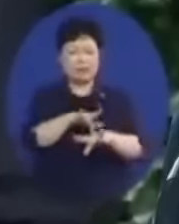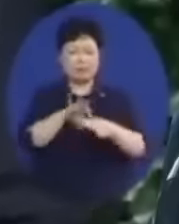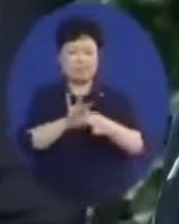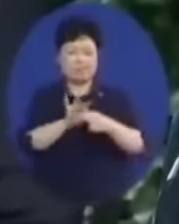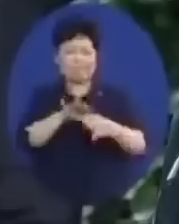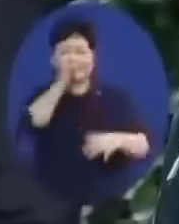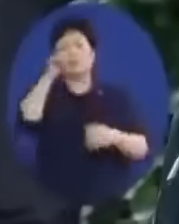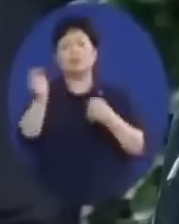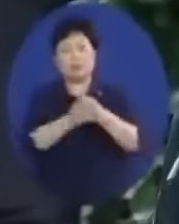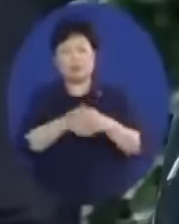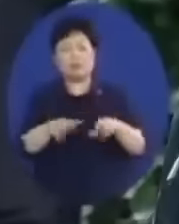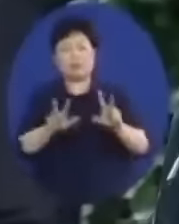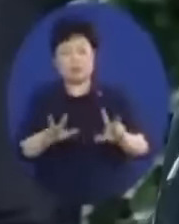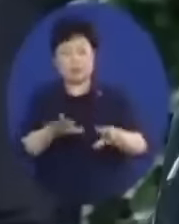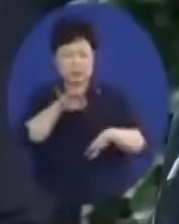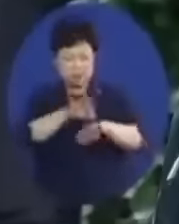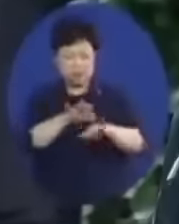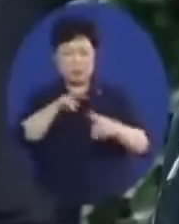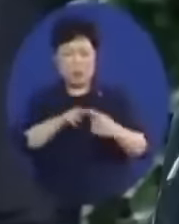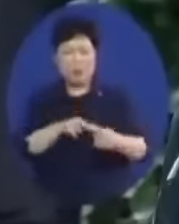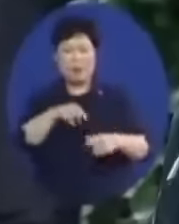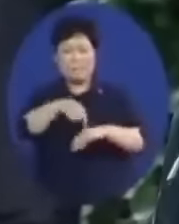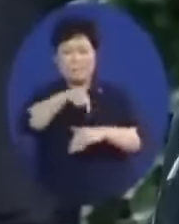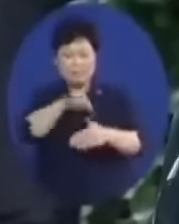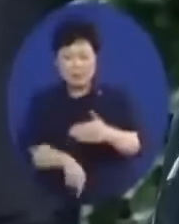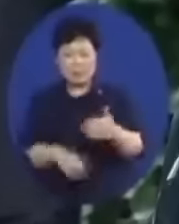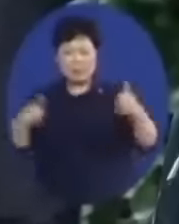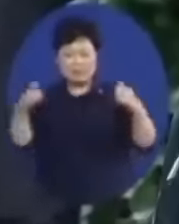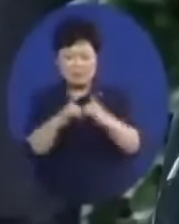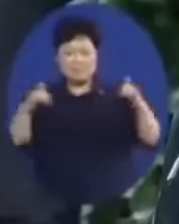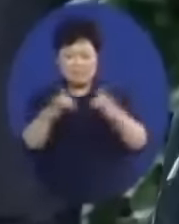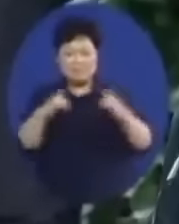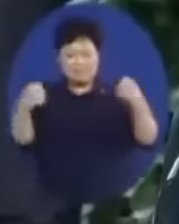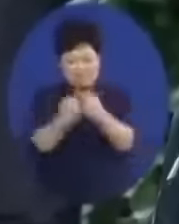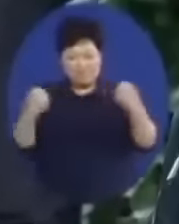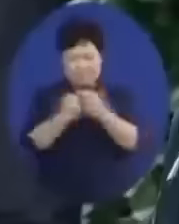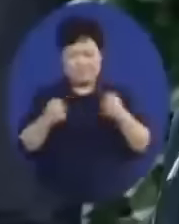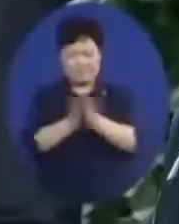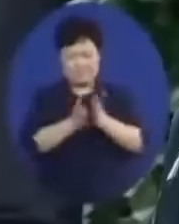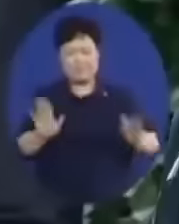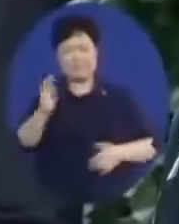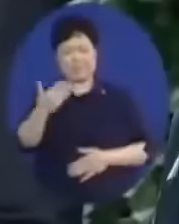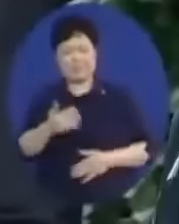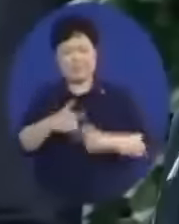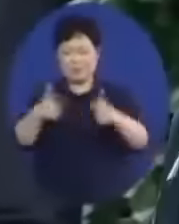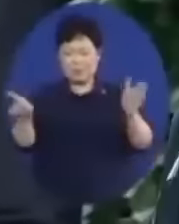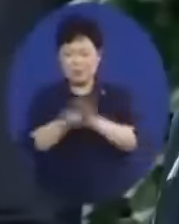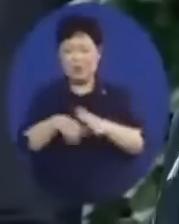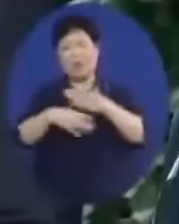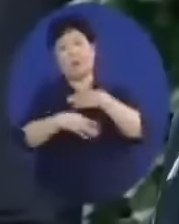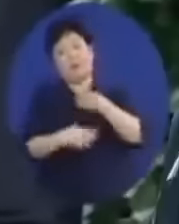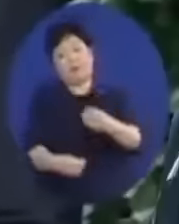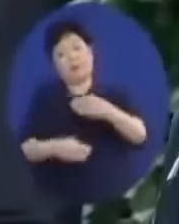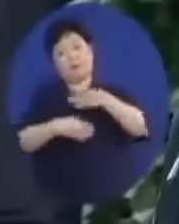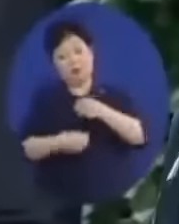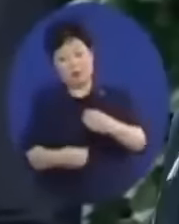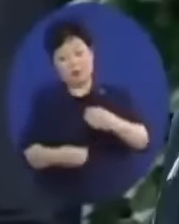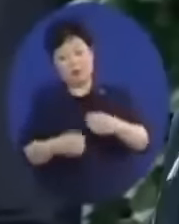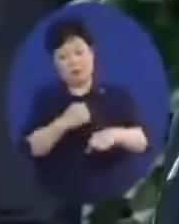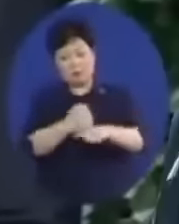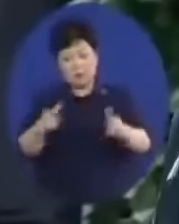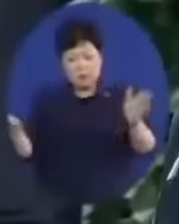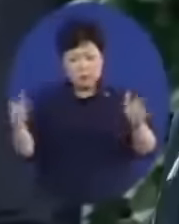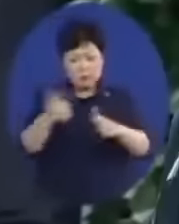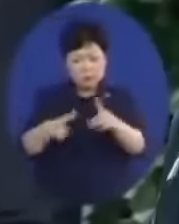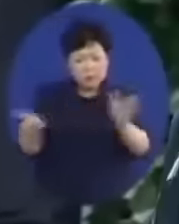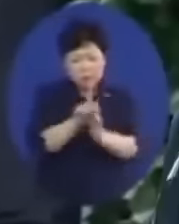있으니 이제 육체와 마음의 전쟁이 시작되는 것입니다. 예수 믿고 편안하다 편안하다 하니 예수